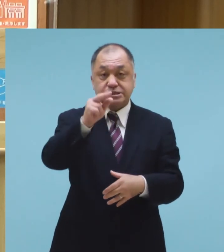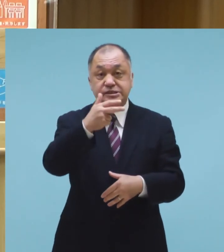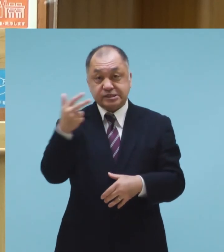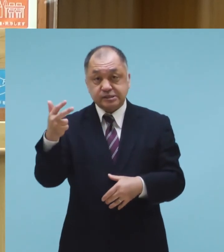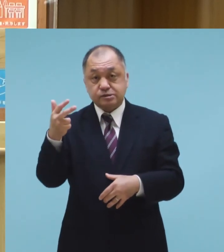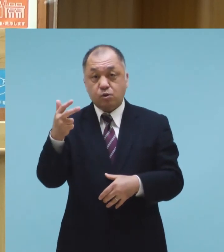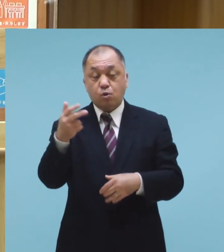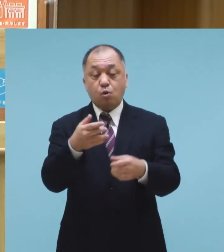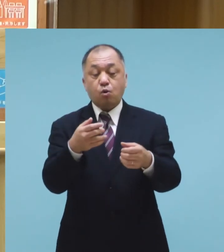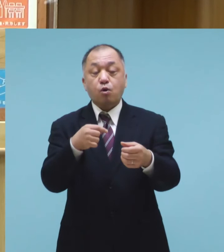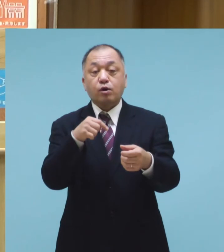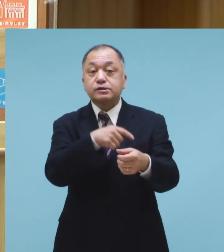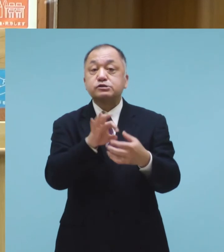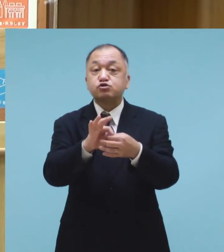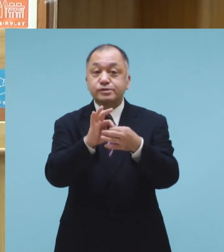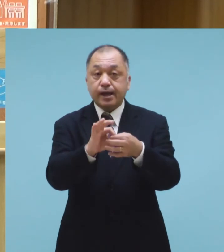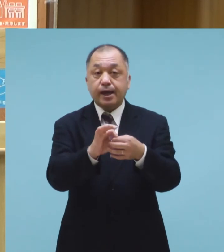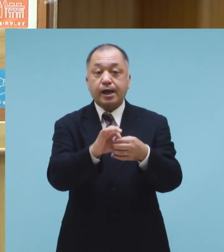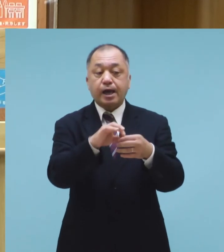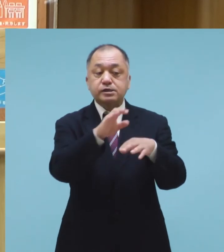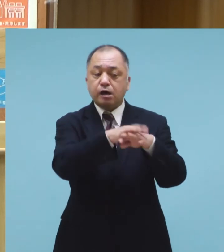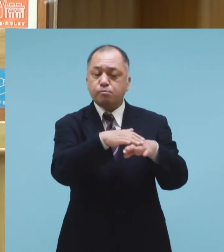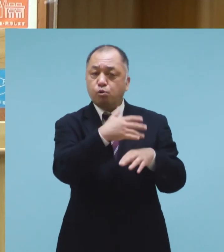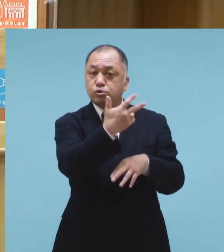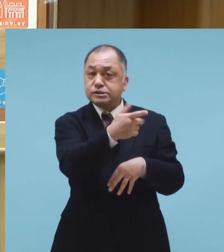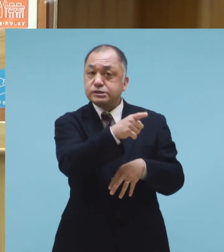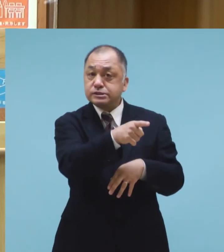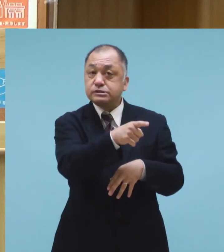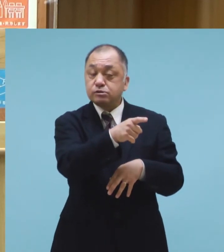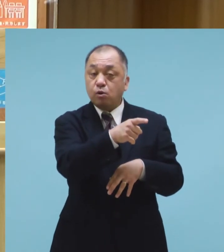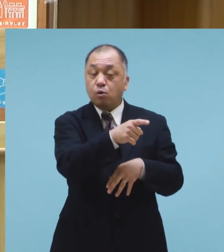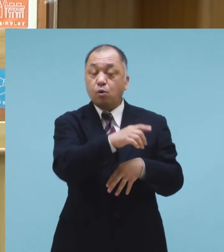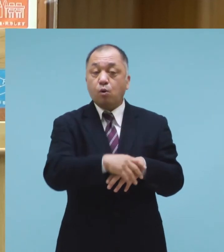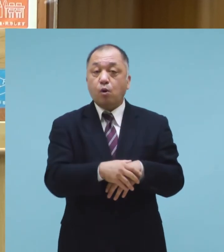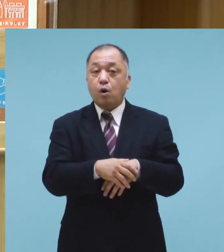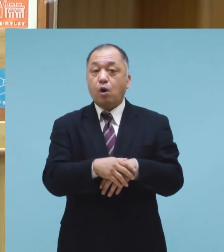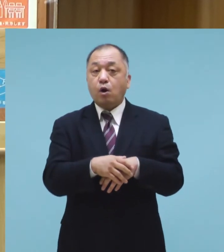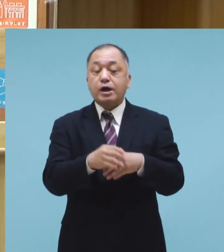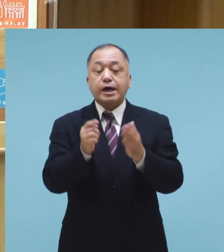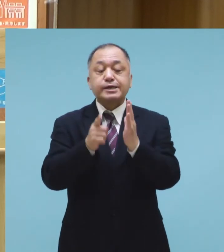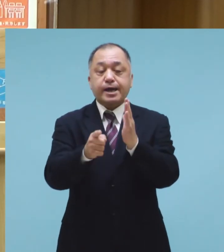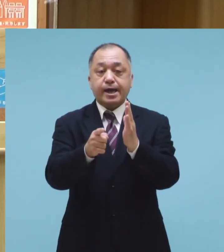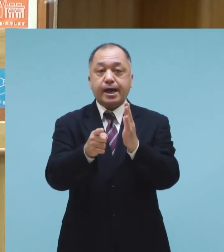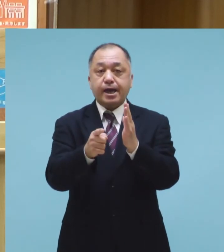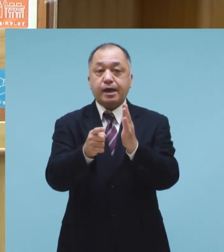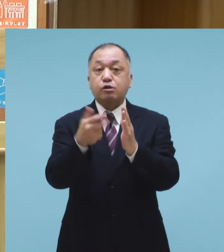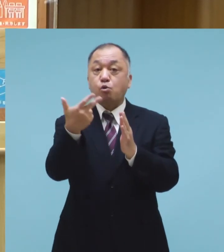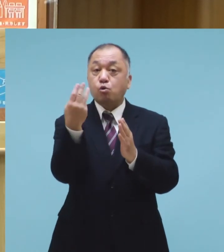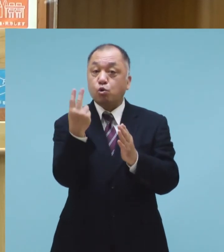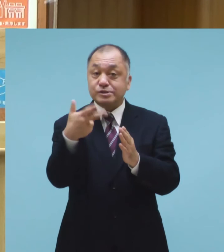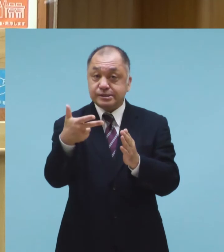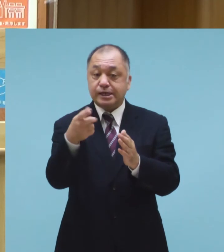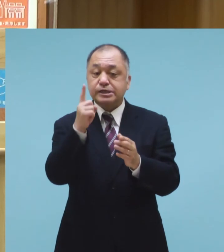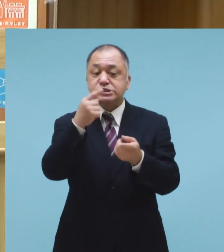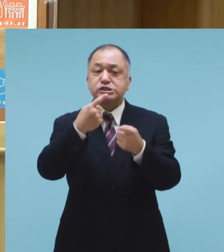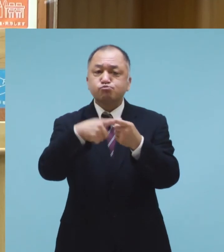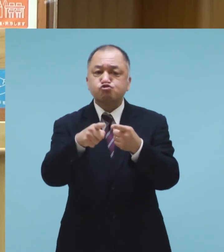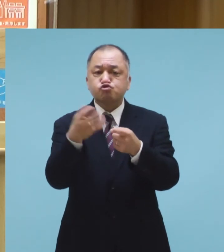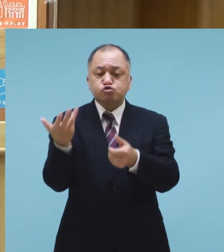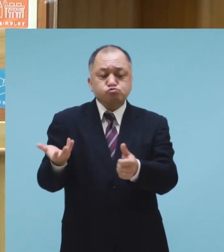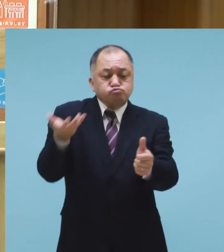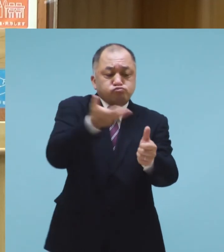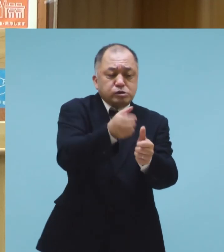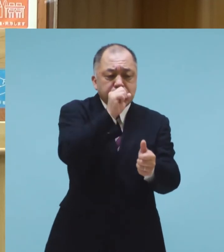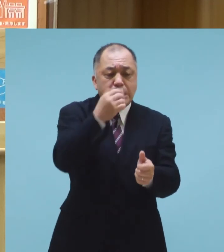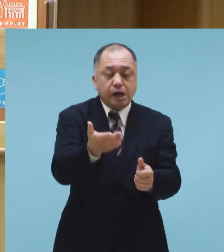幌の秋元市長は政令市に一部移譲すべきだというお考え示されています。繰り返しになるかもしれませんが、